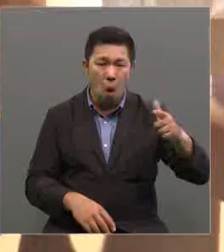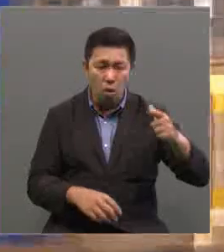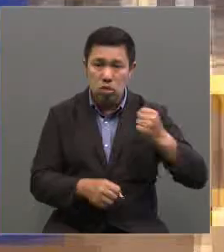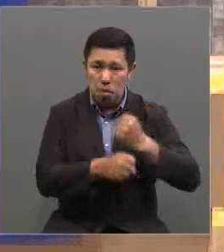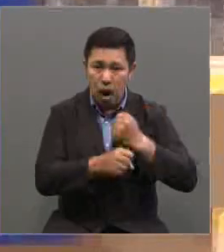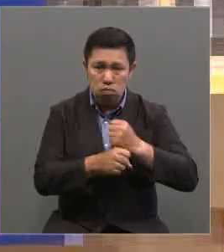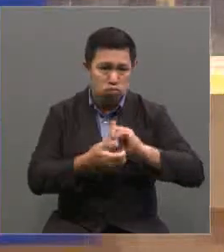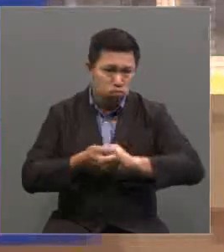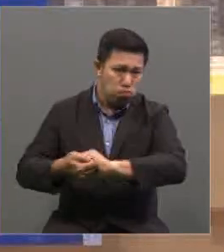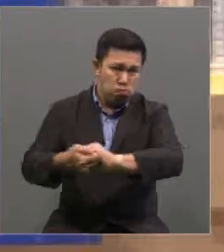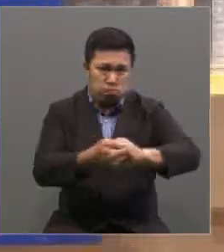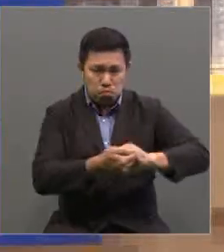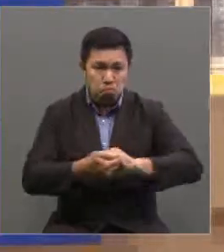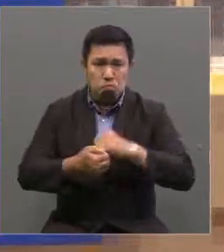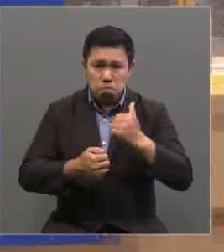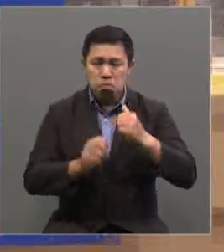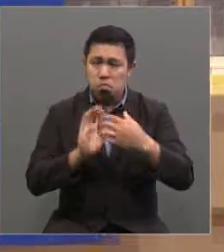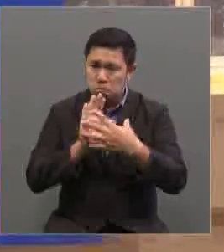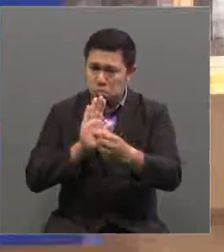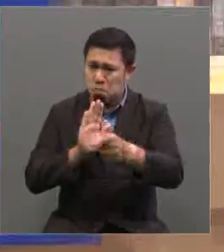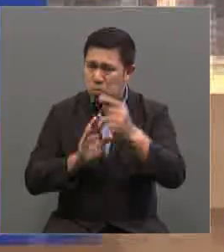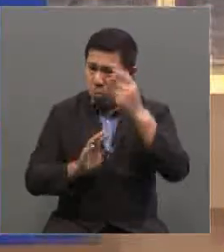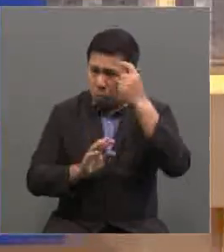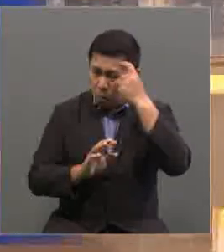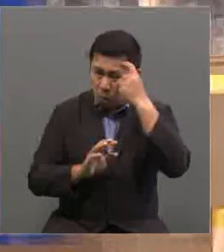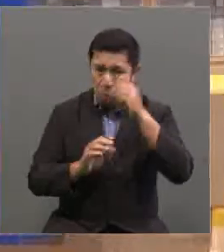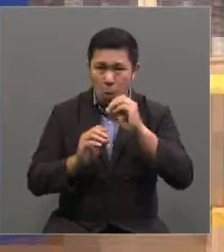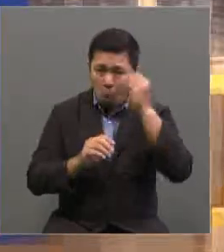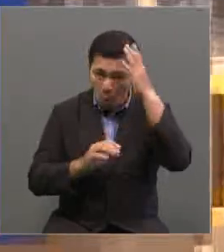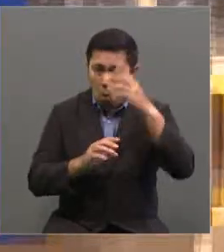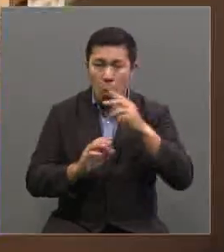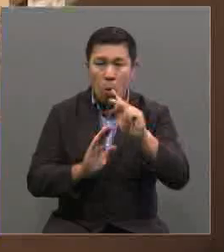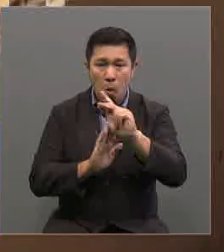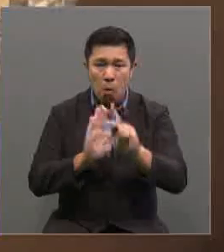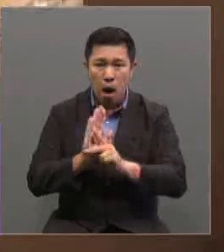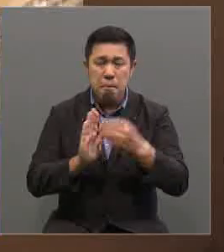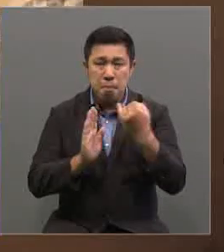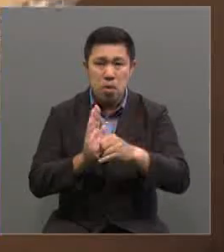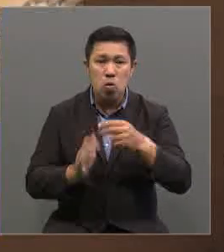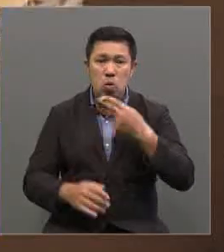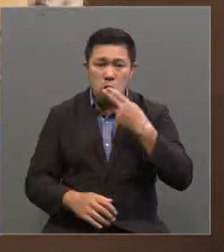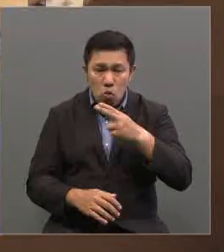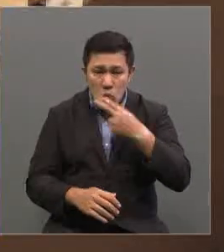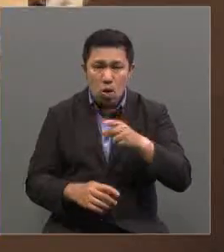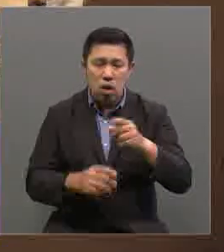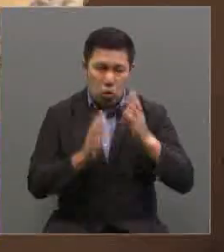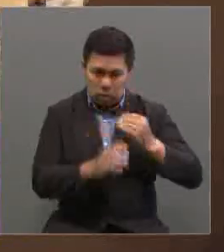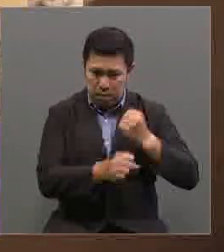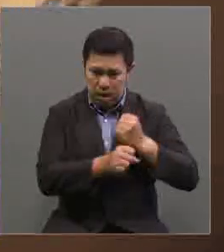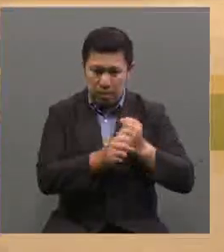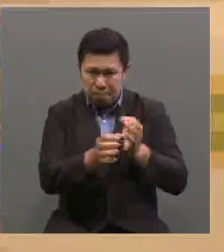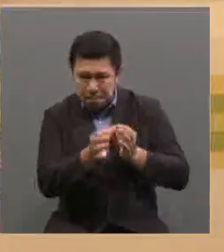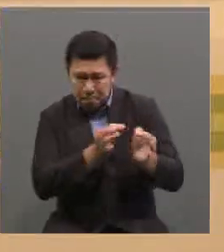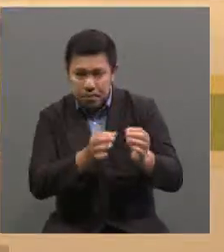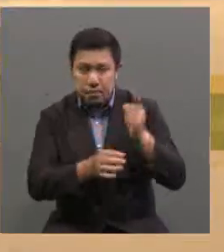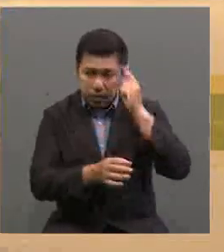จับมือกันดูแลอย่างเข้มแข็งให้ความรู้เรื่องบุหรี่ผิดกฎหมายกับประชาชนจะอาจจะลำบากนิดนึงก็ต้องให้ความรู้เกี่ยวกับเจ้าหน้าที่นี่แหละนะ